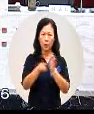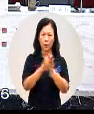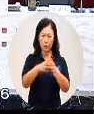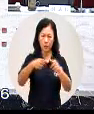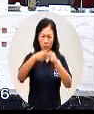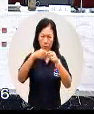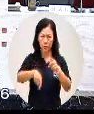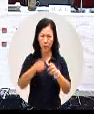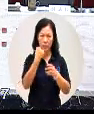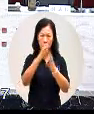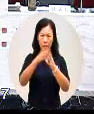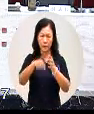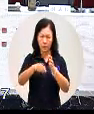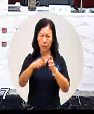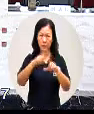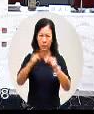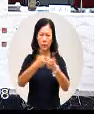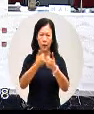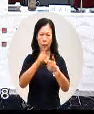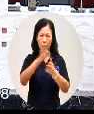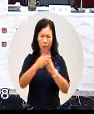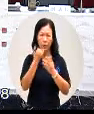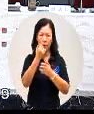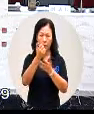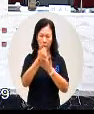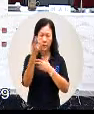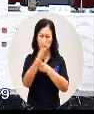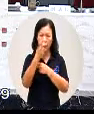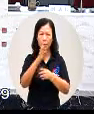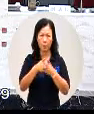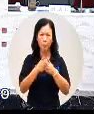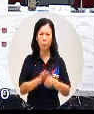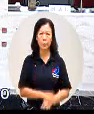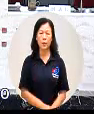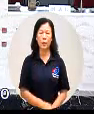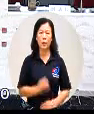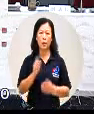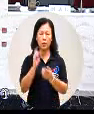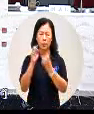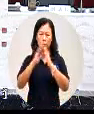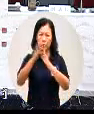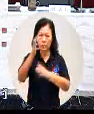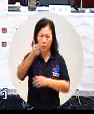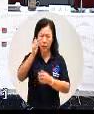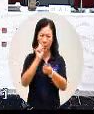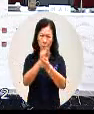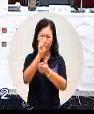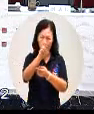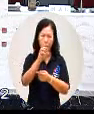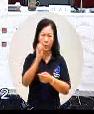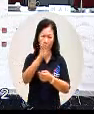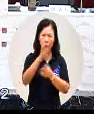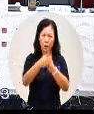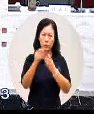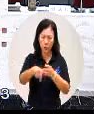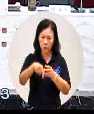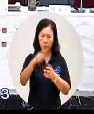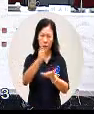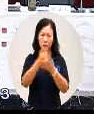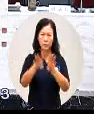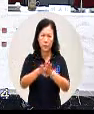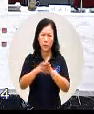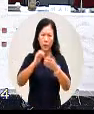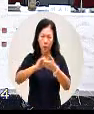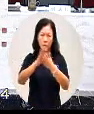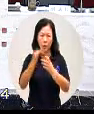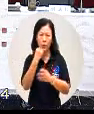届第三次定期大会，请查照。也指定我给你报告一下哈，这请假一定要有